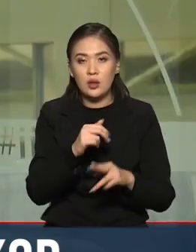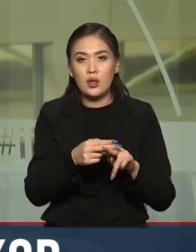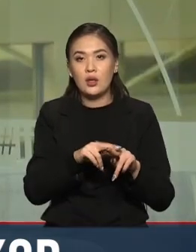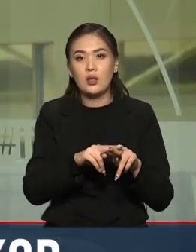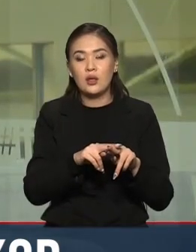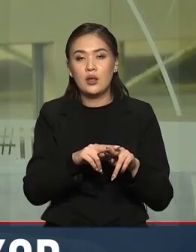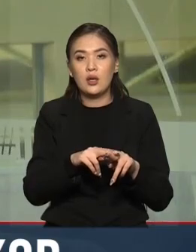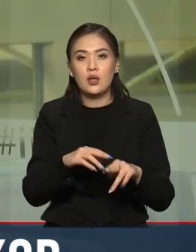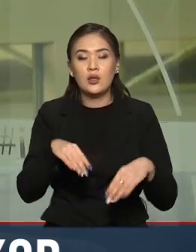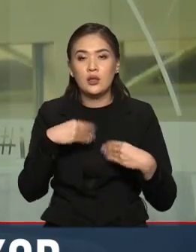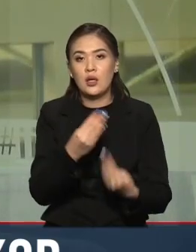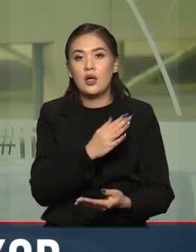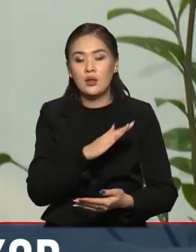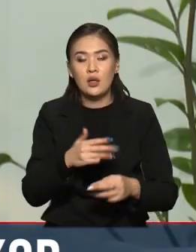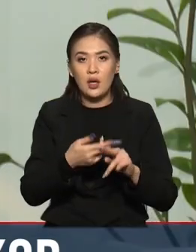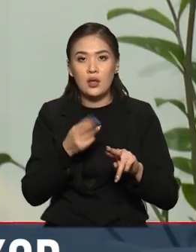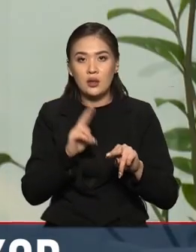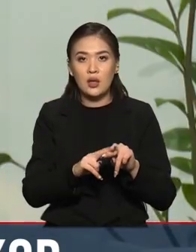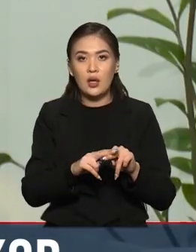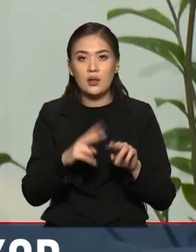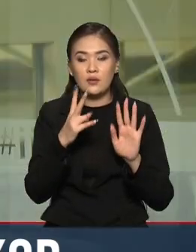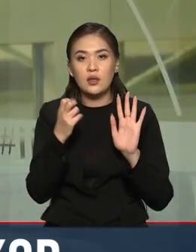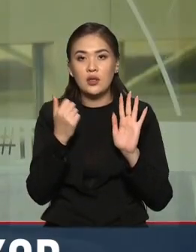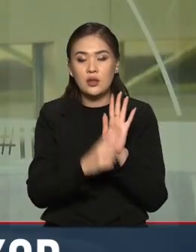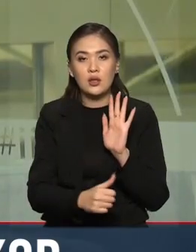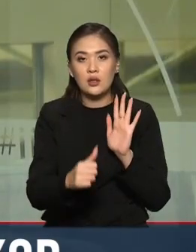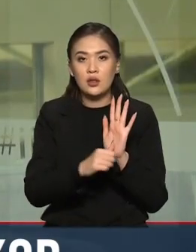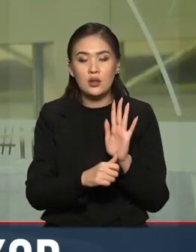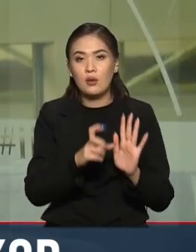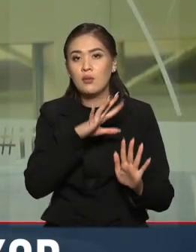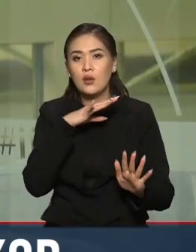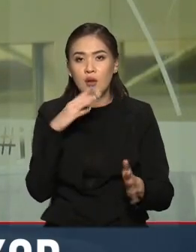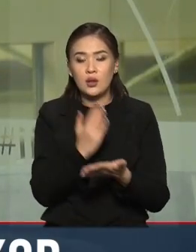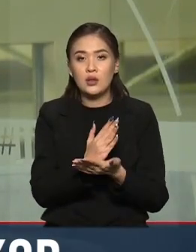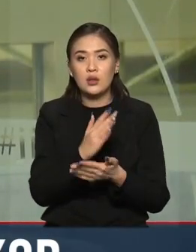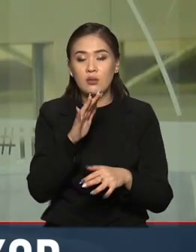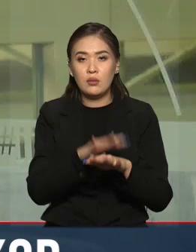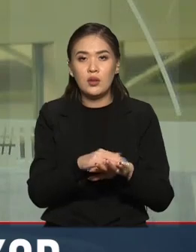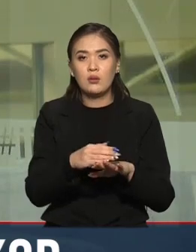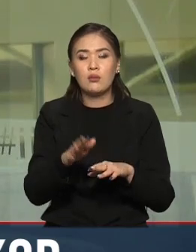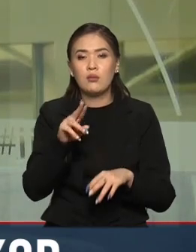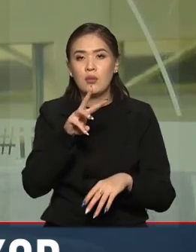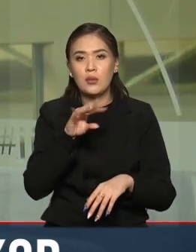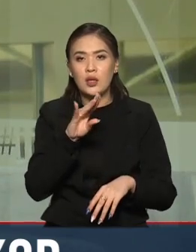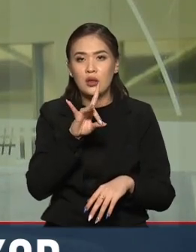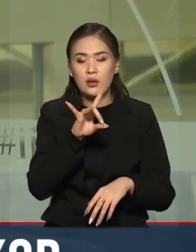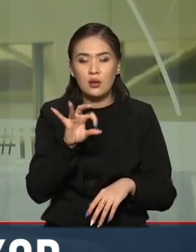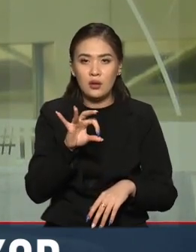Да? И здесь надо учесть не только банки. У нас 267 микрофинансовых организаций есть. Есть микрофинансовые организации,